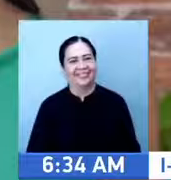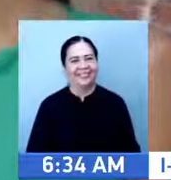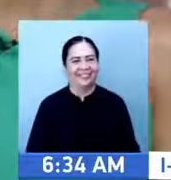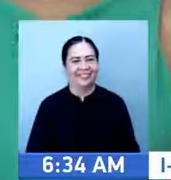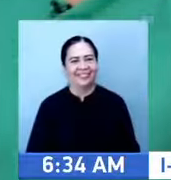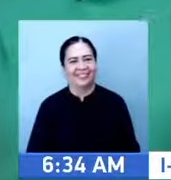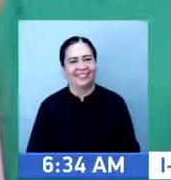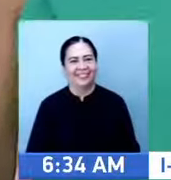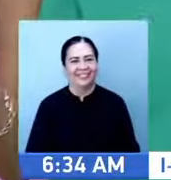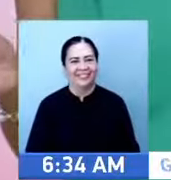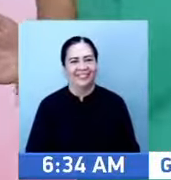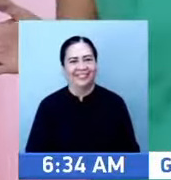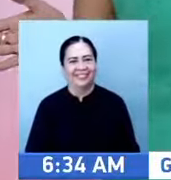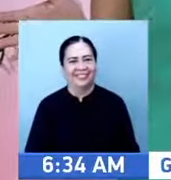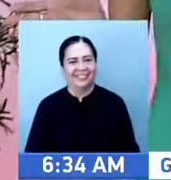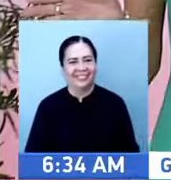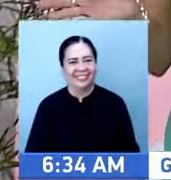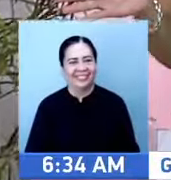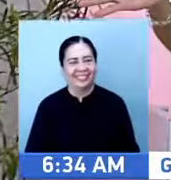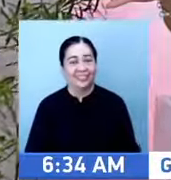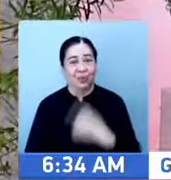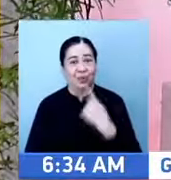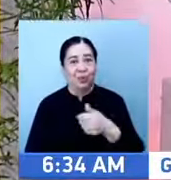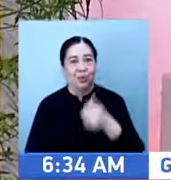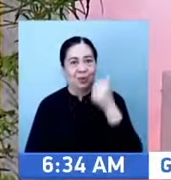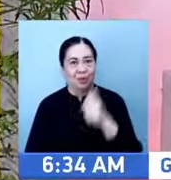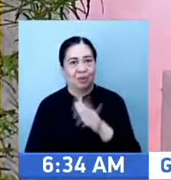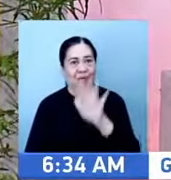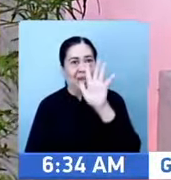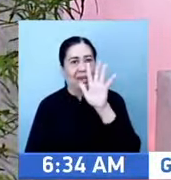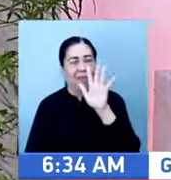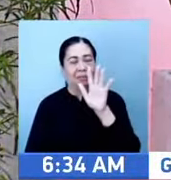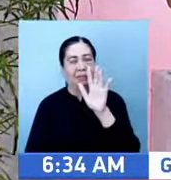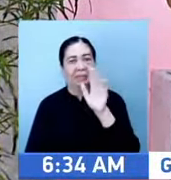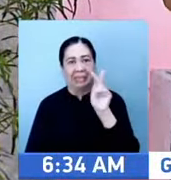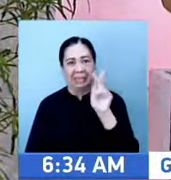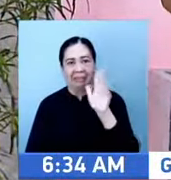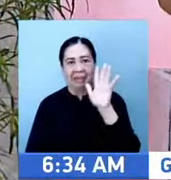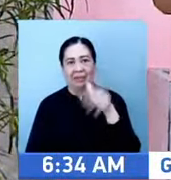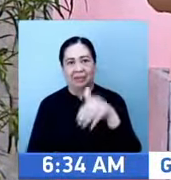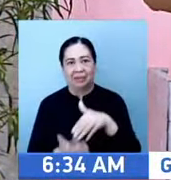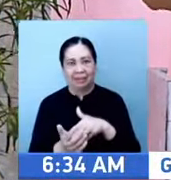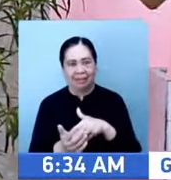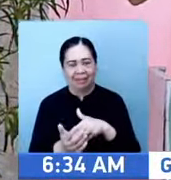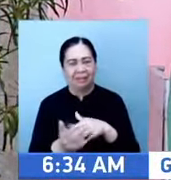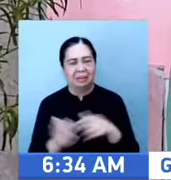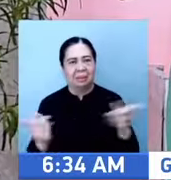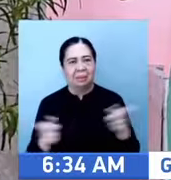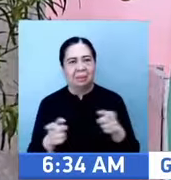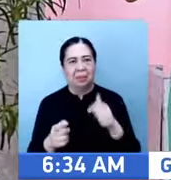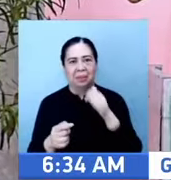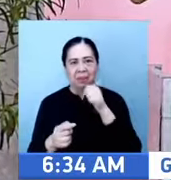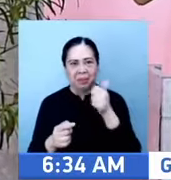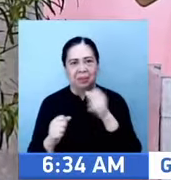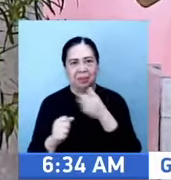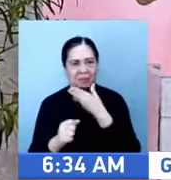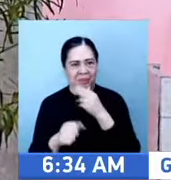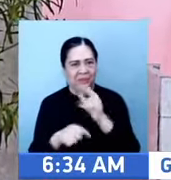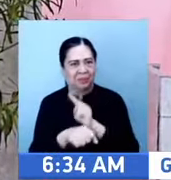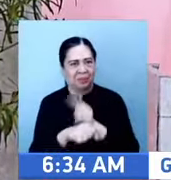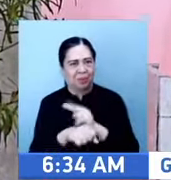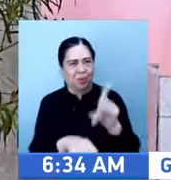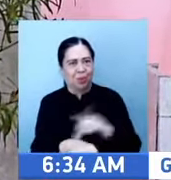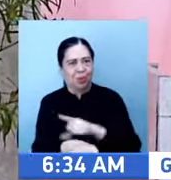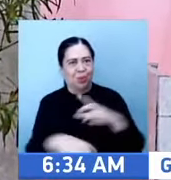Zuzi! Yung mananalo niyan, may 5K, may pang ano long weekend, instant weekend bukas at saka Wednesday. Anyway, ito, uy, may apoy.